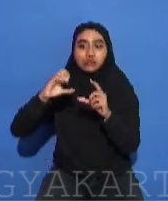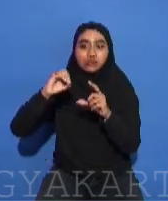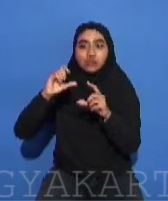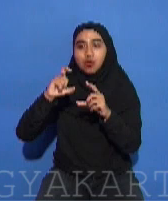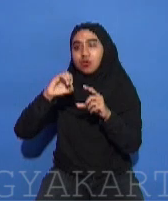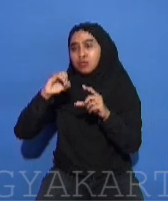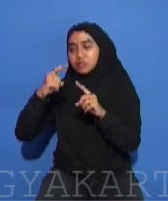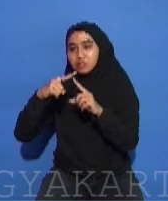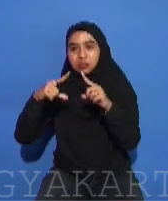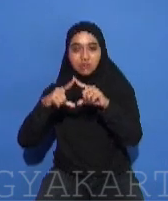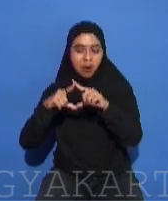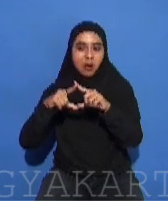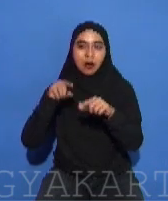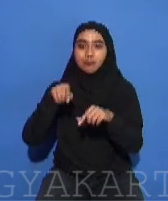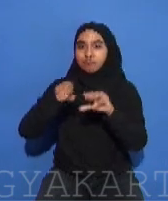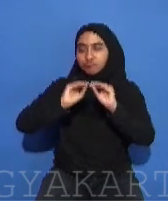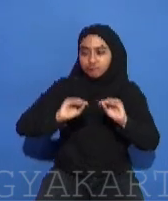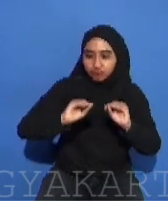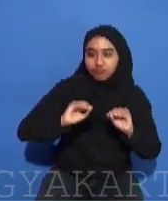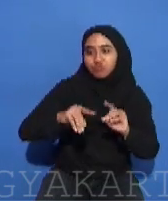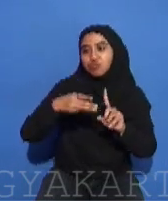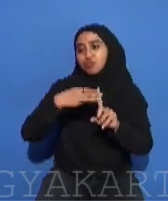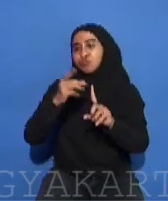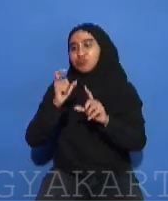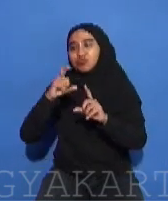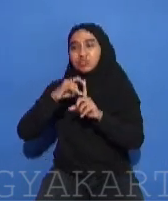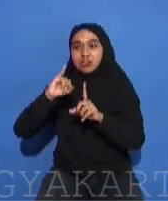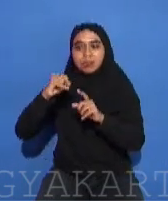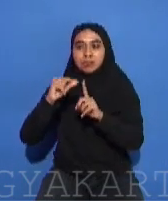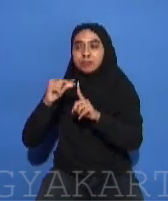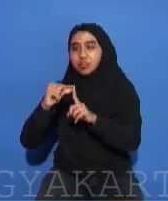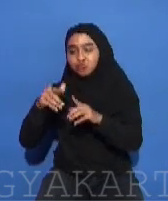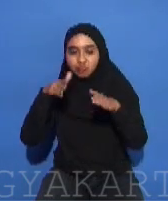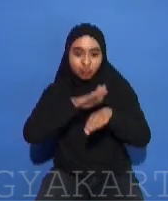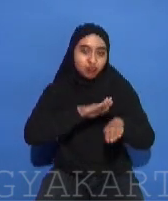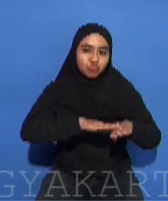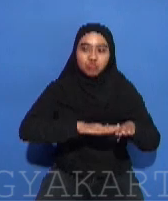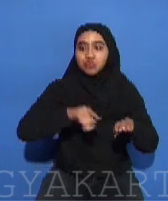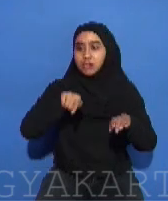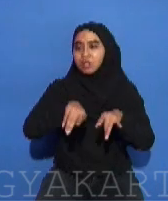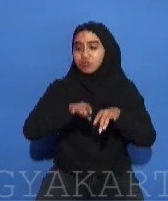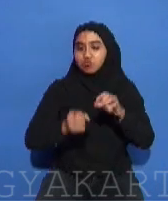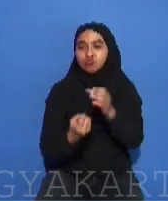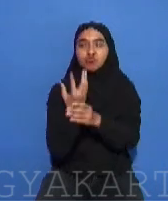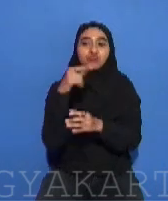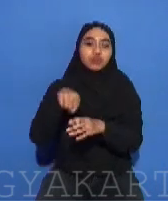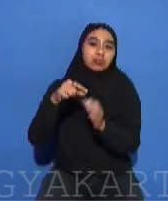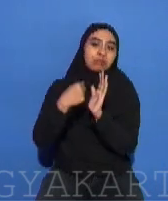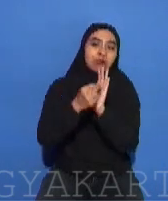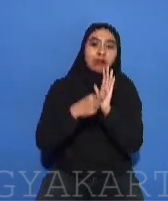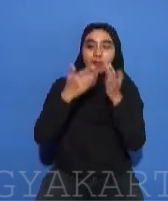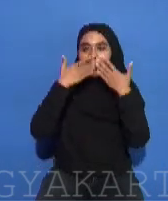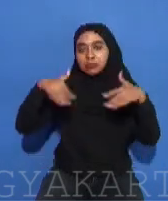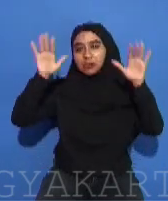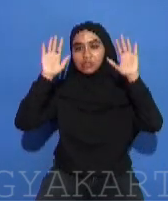budi pekerti kagem lare utawi peserta didik supados lare menika saged mewujudkan nilai-nilai Pancasila